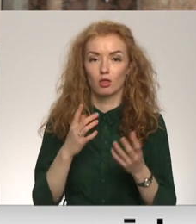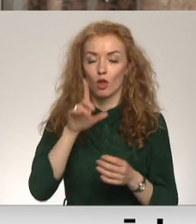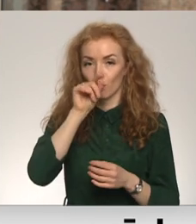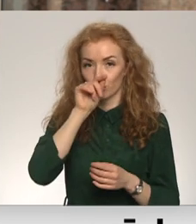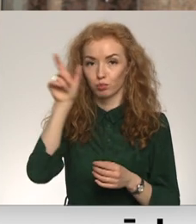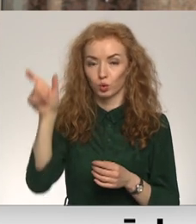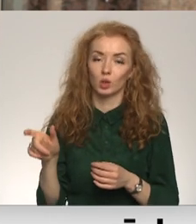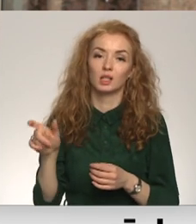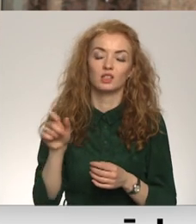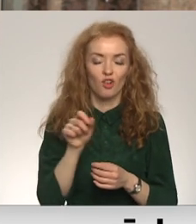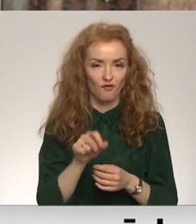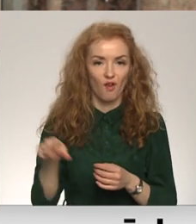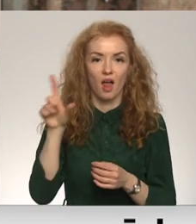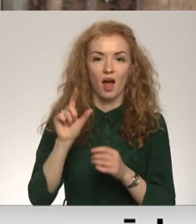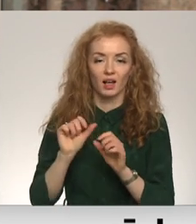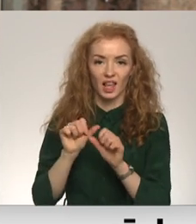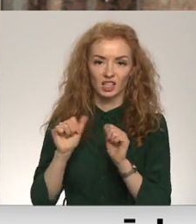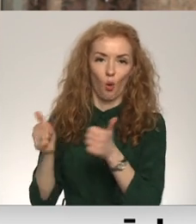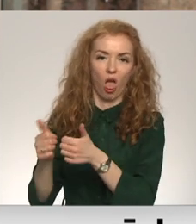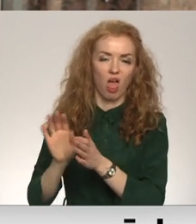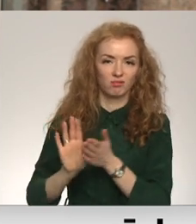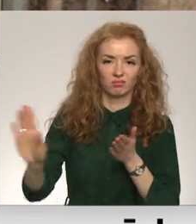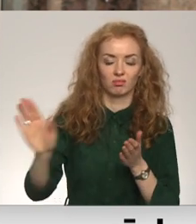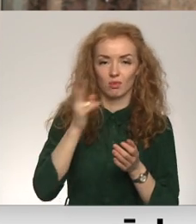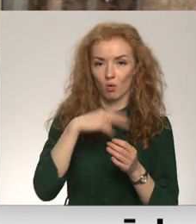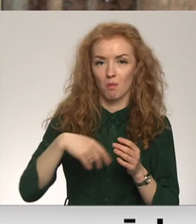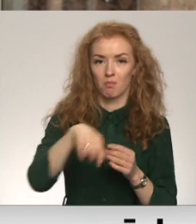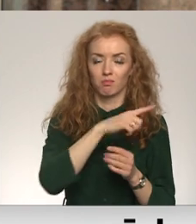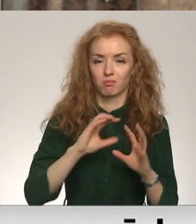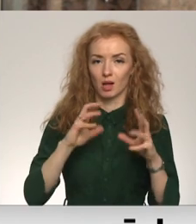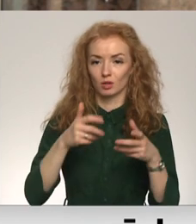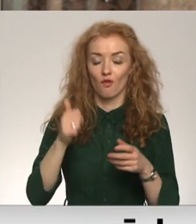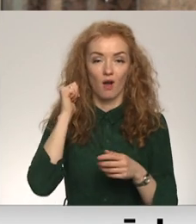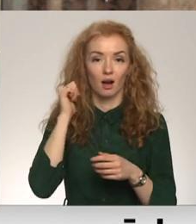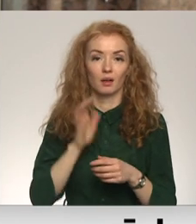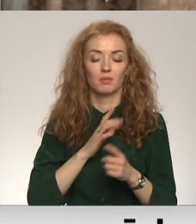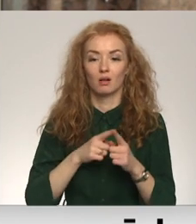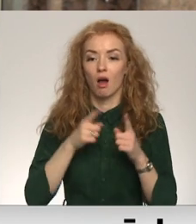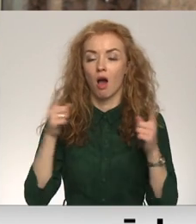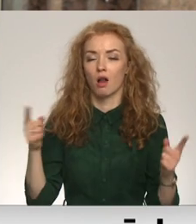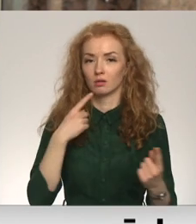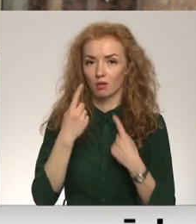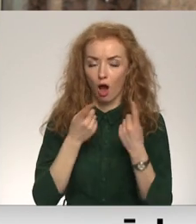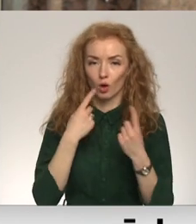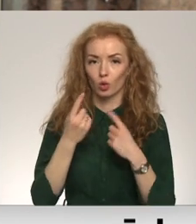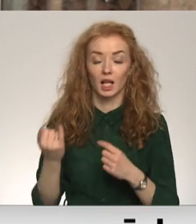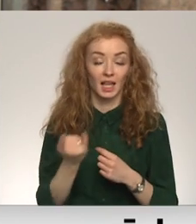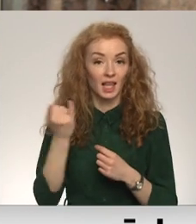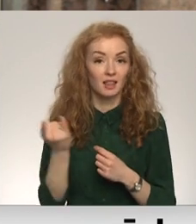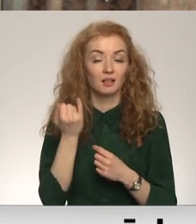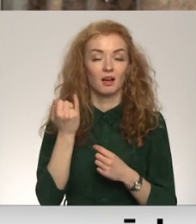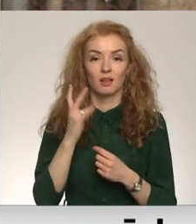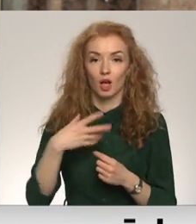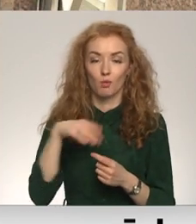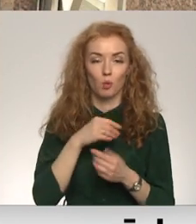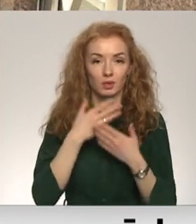aizvien vairāk izolēts no visas pārējās pasaules. Vakar mums bija ļoti gara saruna. Interesantā kārtā mums nebija strīds